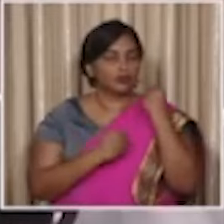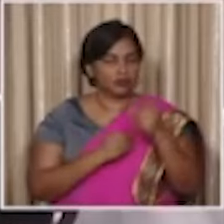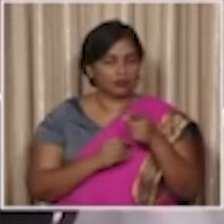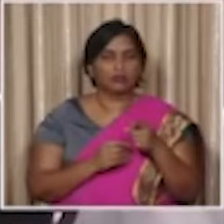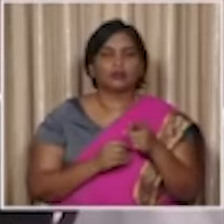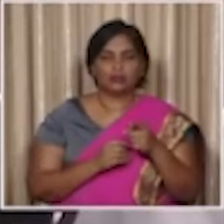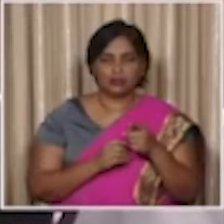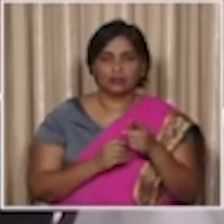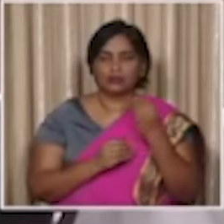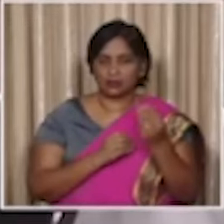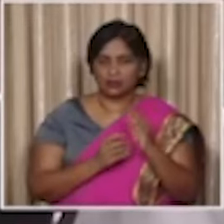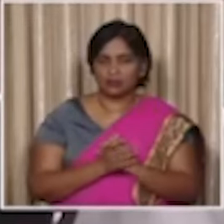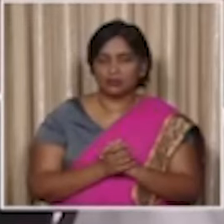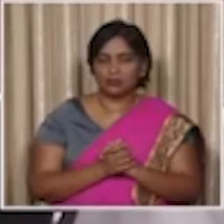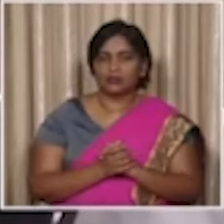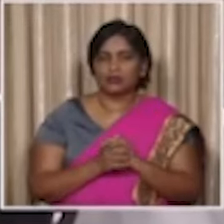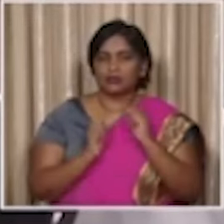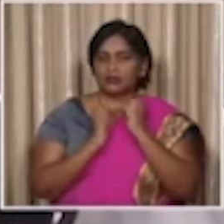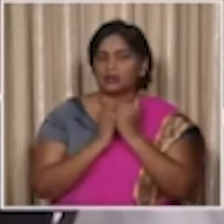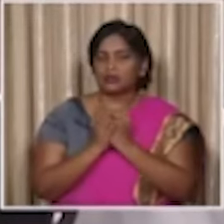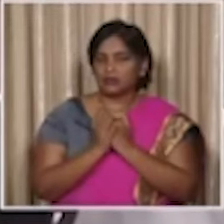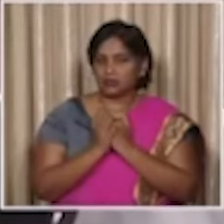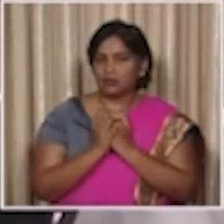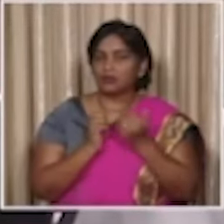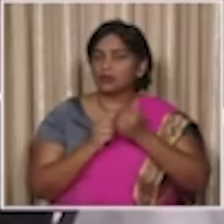දීමේ වැඩසටහන තිබුණා. ඒ වැඩසටහන